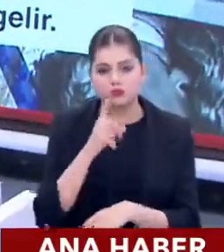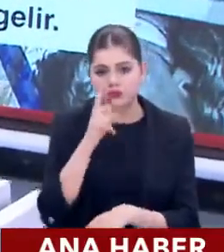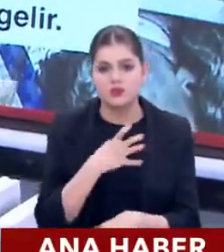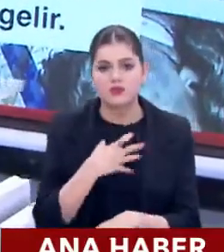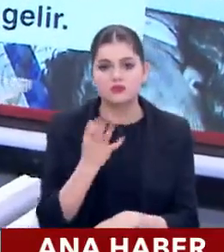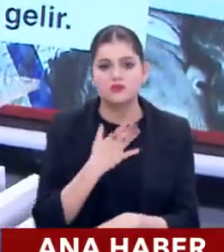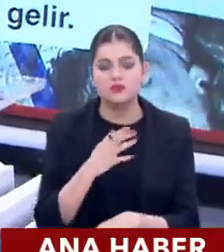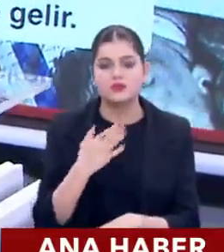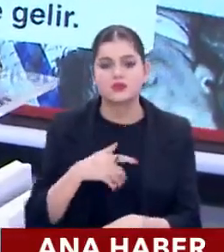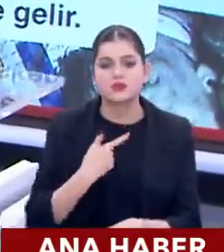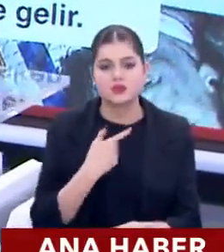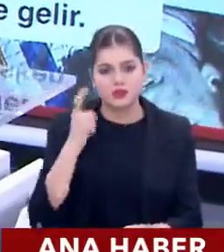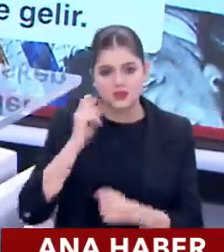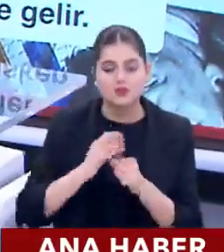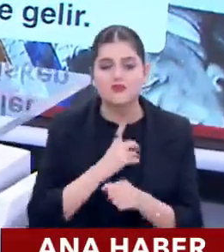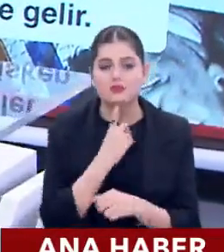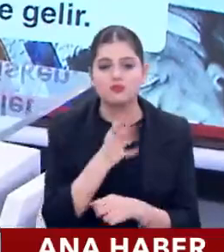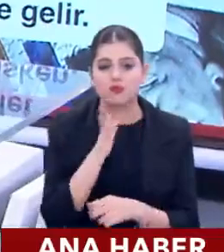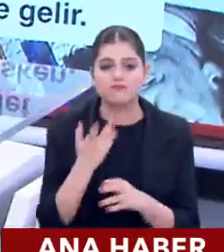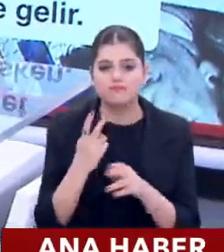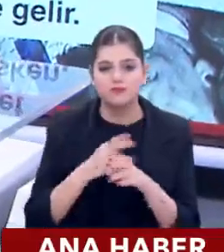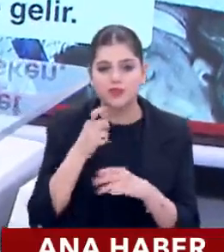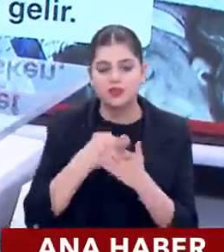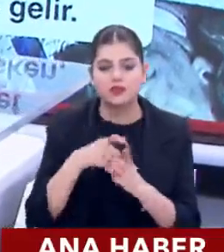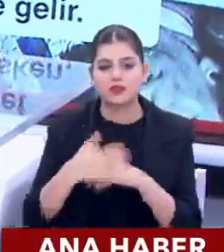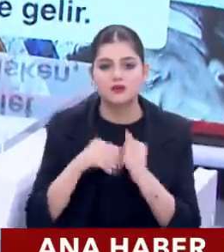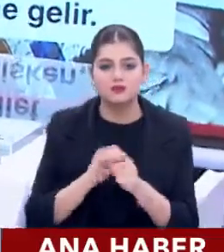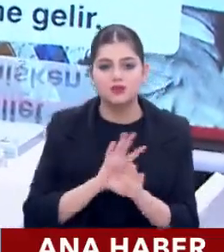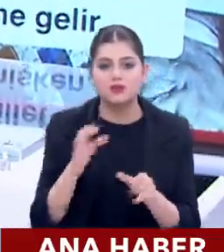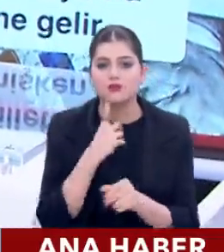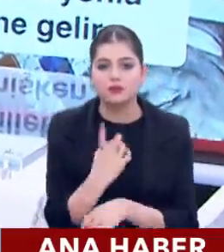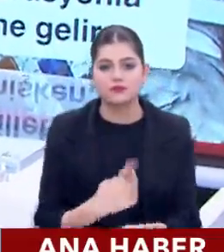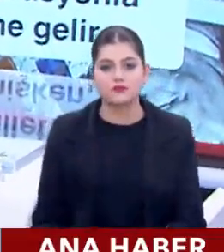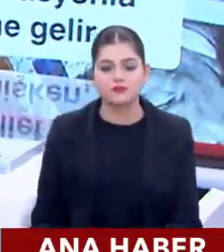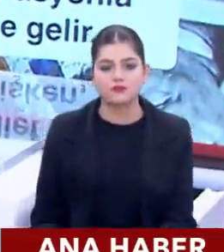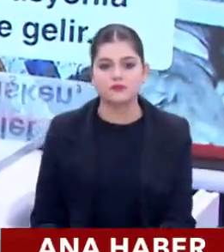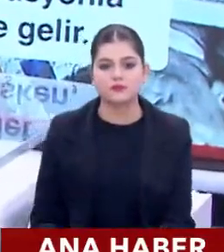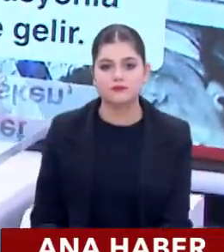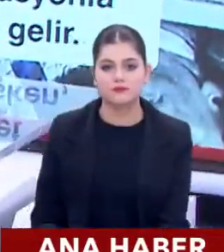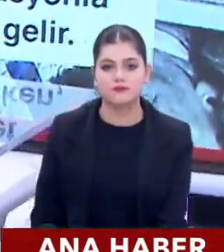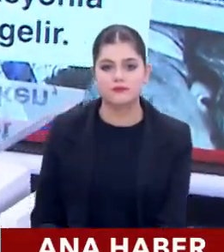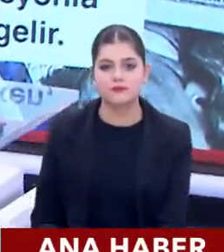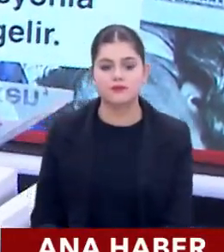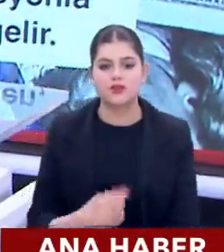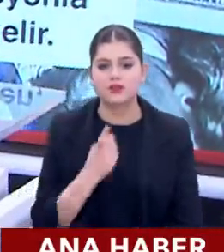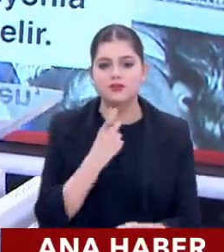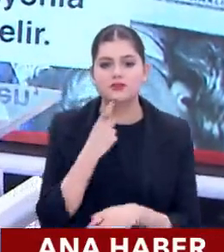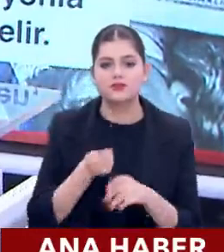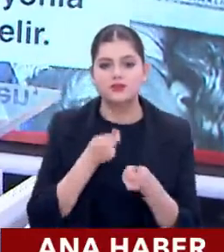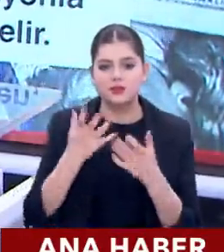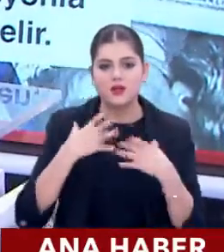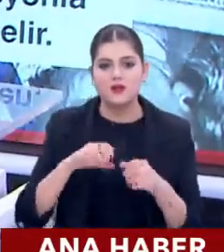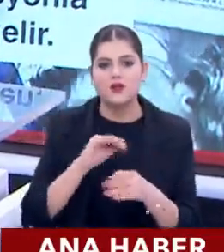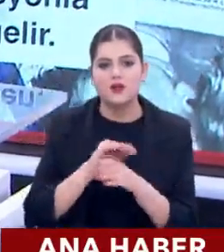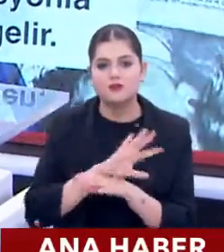kendisinin de çok hoşnut olduğunu zannetmiyorum ama maalesef karıştı ve Eee bunca senelik Emek o anlamda biraz hakikaten zarar